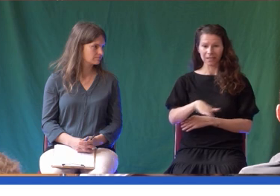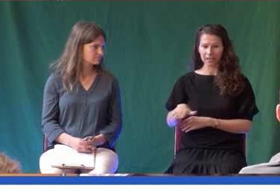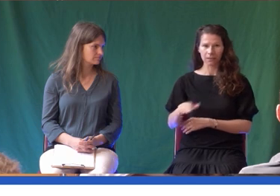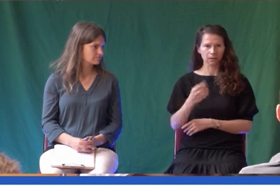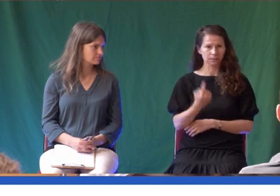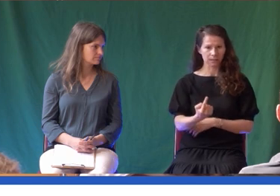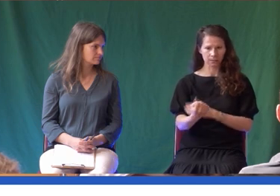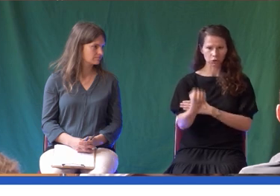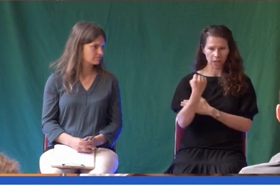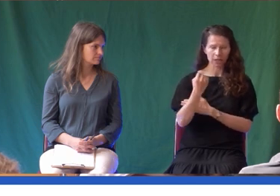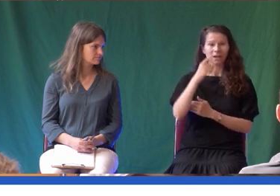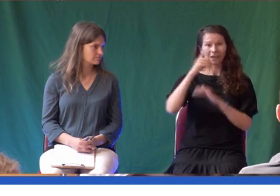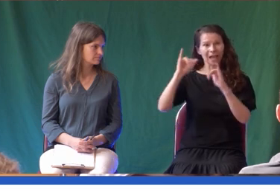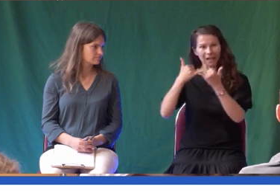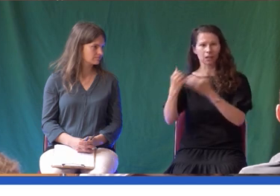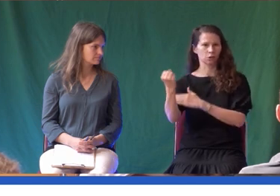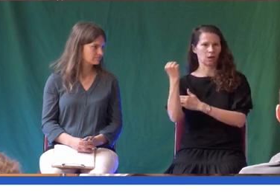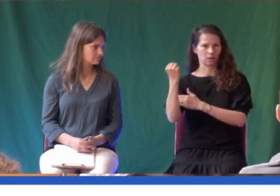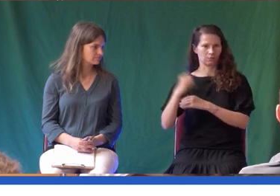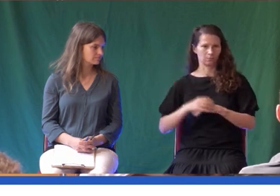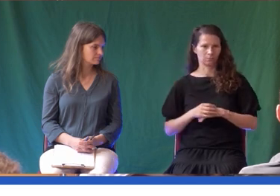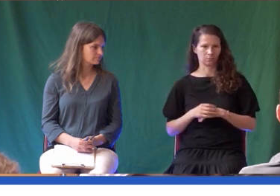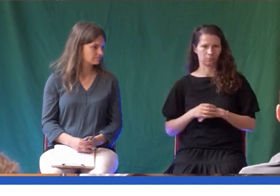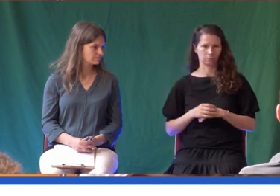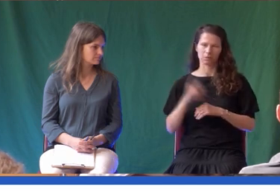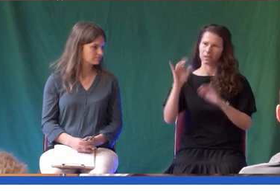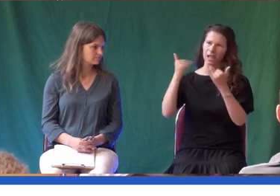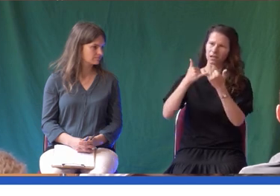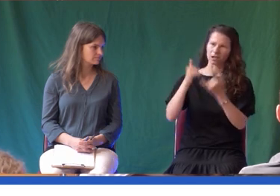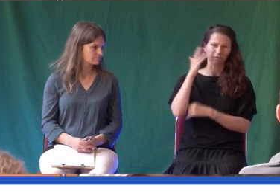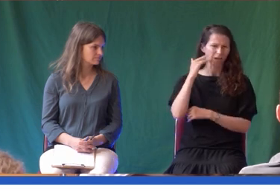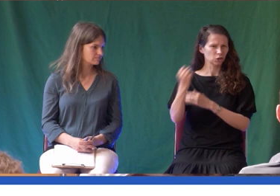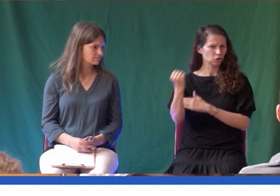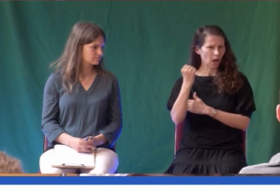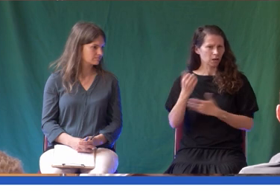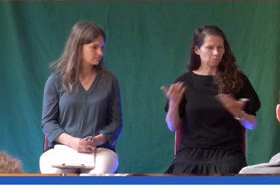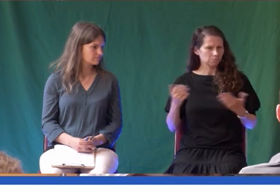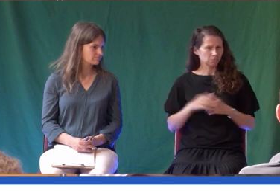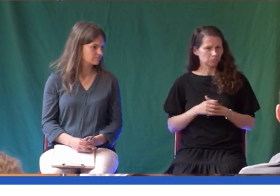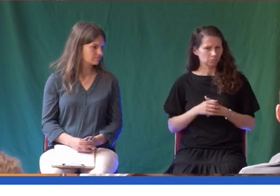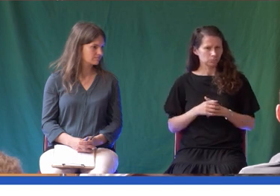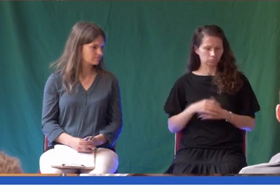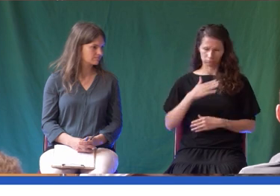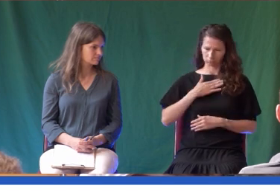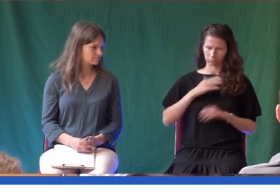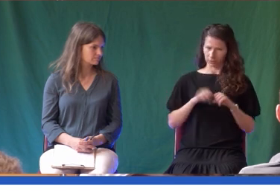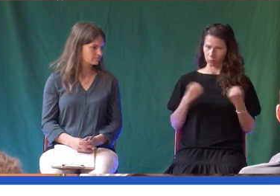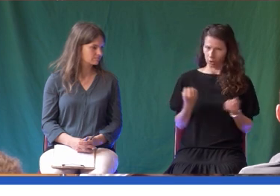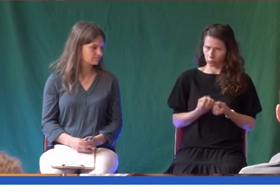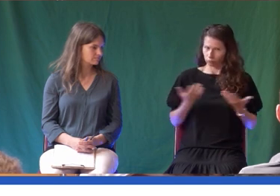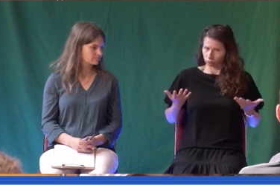stark wenn Eltern stark sind wann sind Eltern stark bei mir ist das so